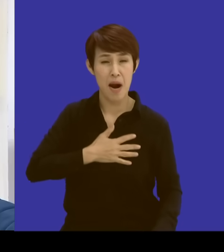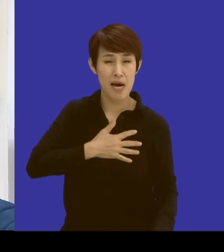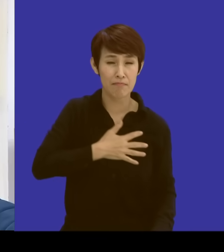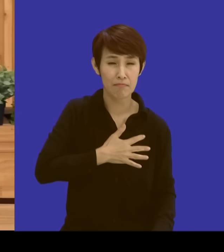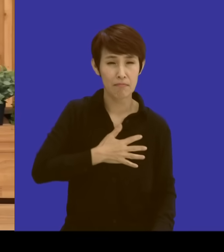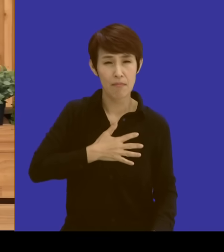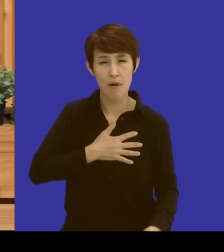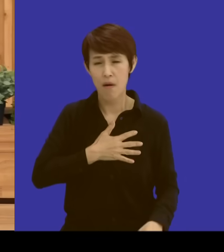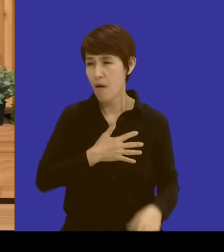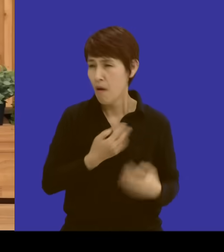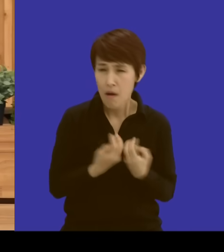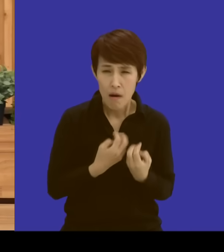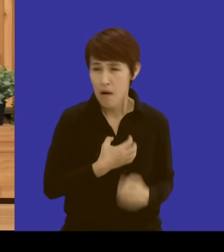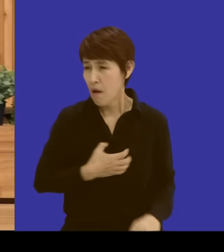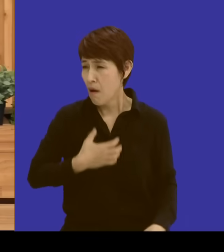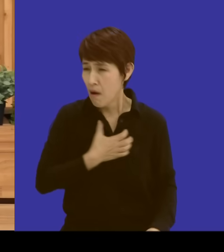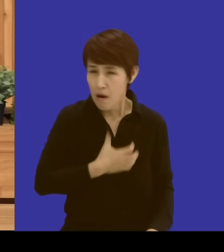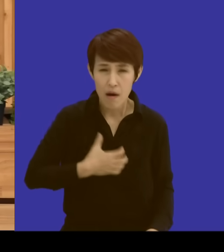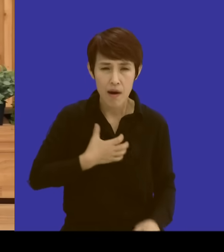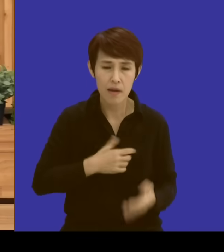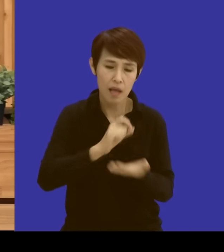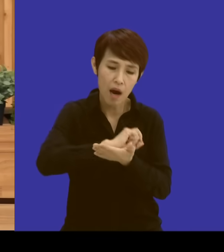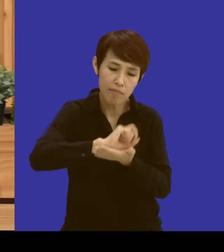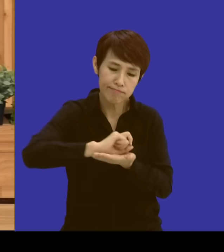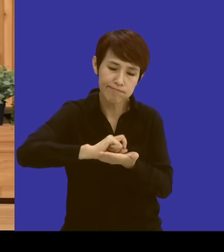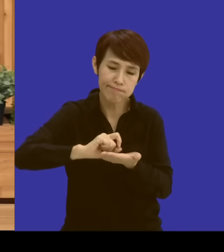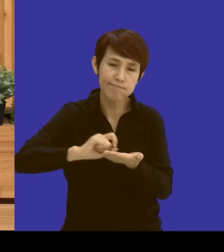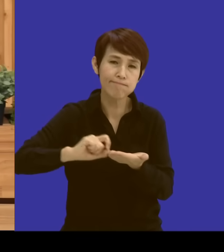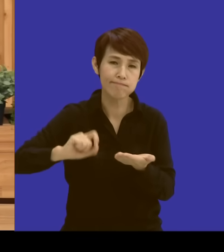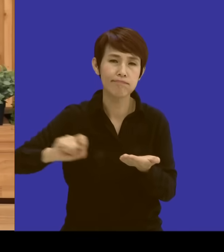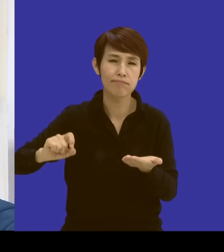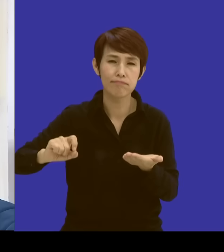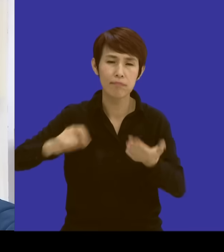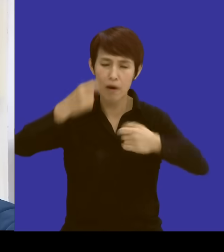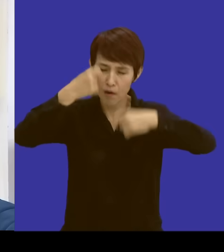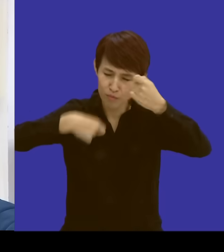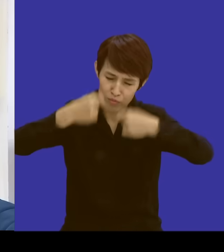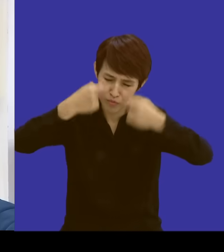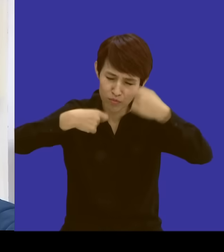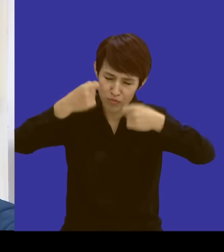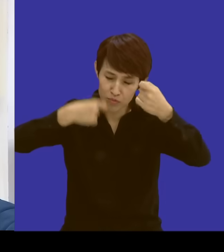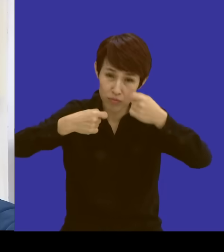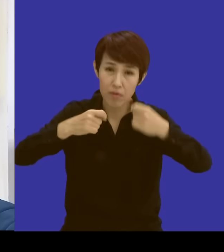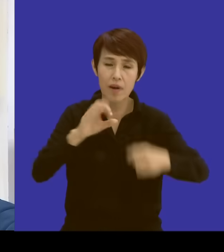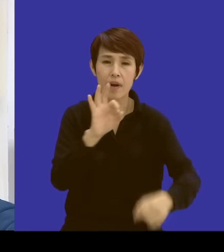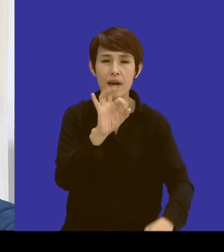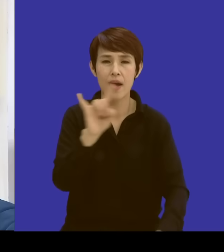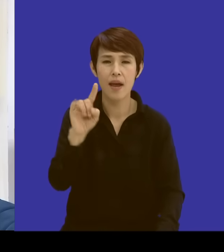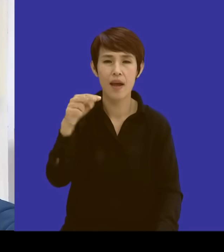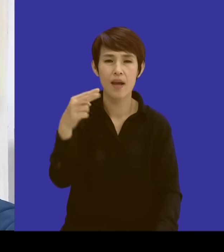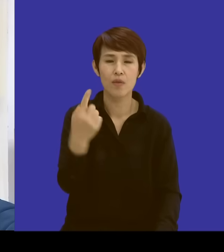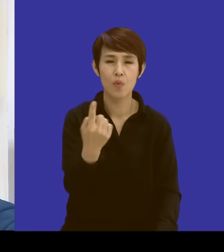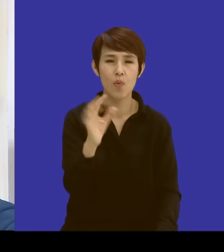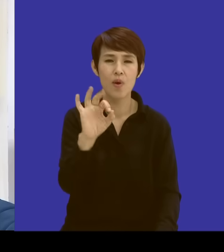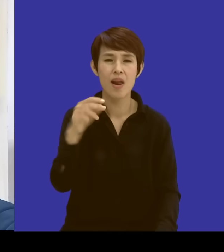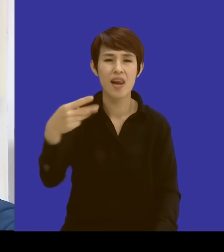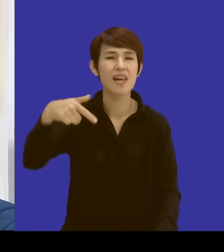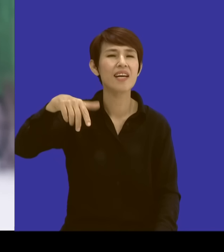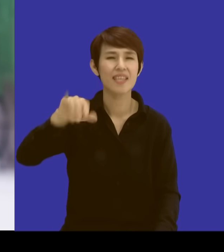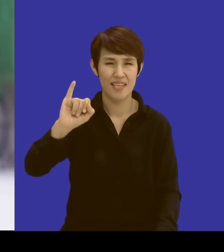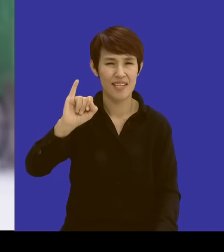널뛰는 마음을 네네네. 그대로 다 쓰는 거. 네네. 사실 그렇게 쓰고 울고 하는 게 애도일기 한 편이 됐죠. 그래요.